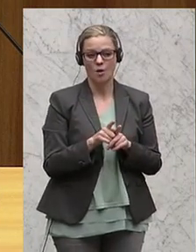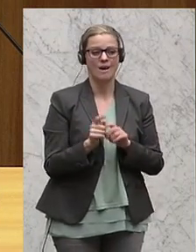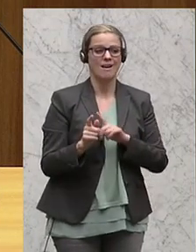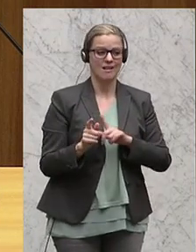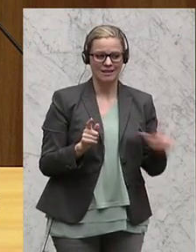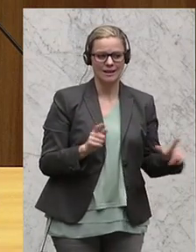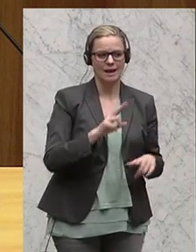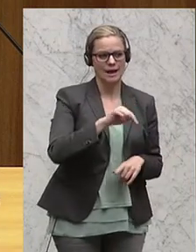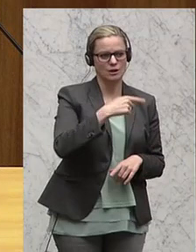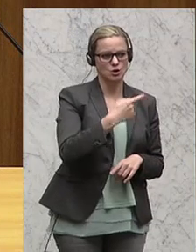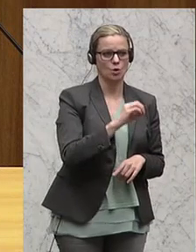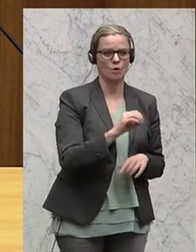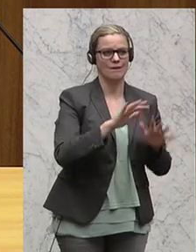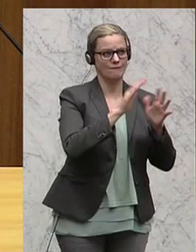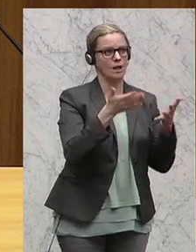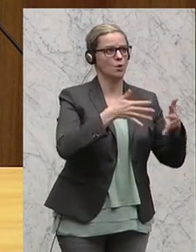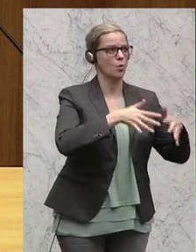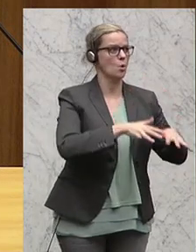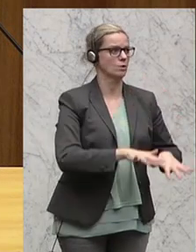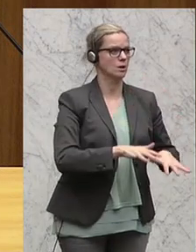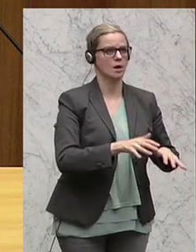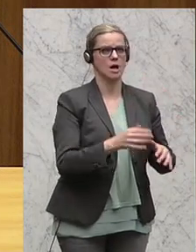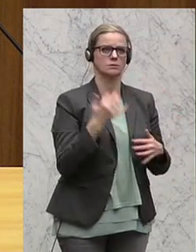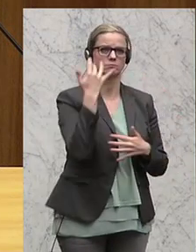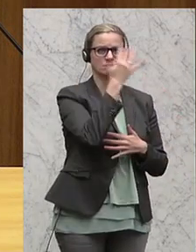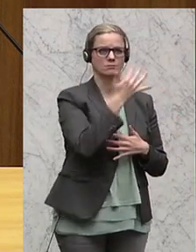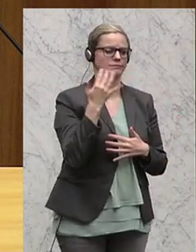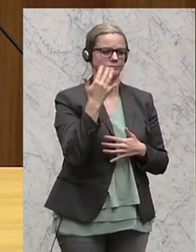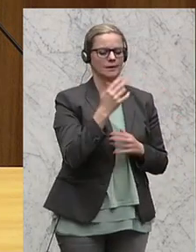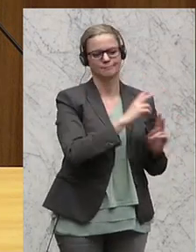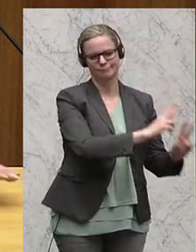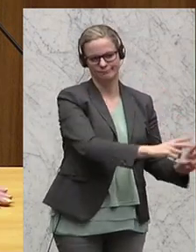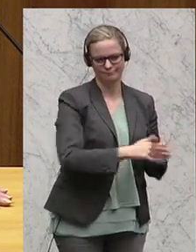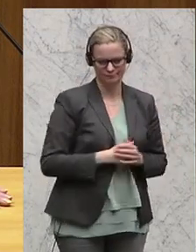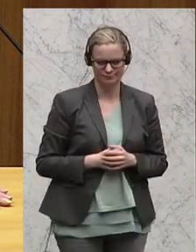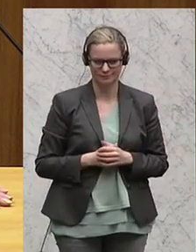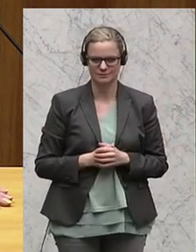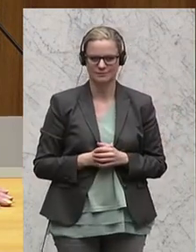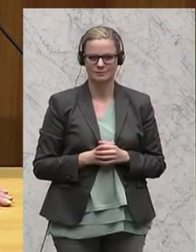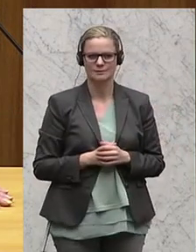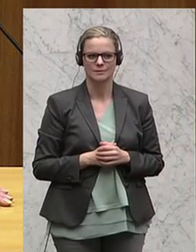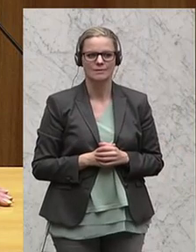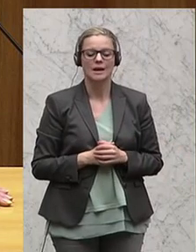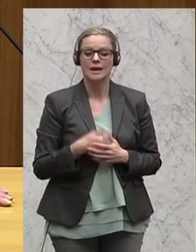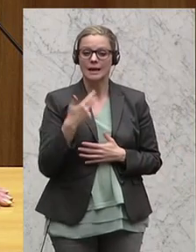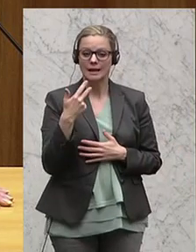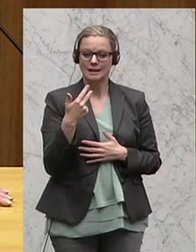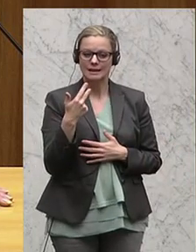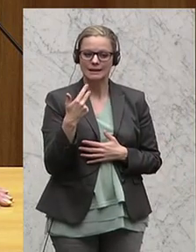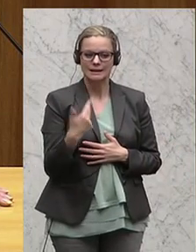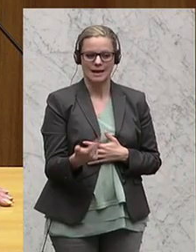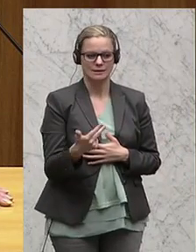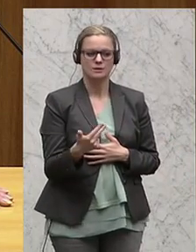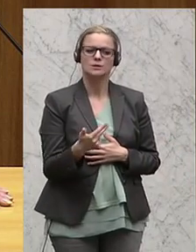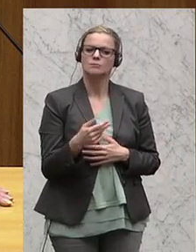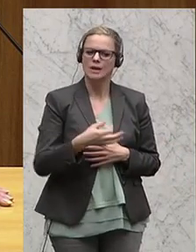NGOs ihre Weltuntergangsszenarien ad acta legen werden müssen. Ja, am 30. ist der Tag der